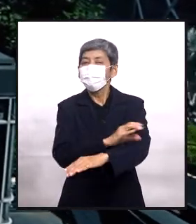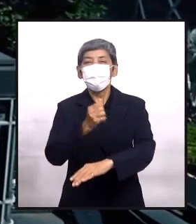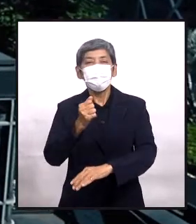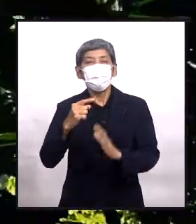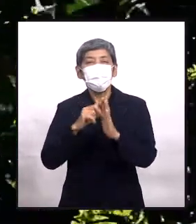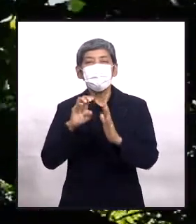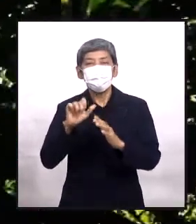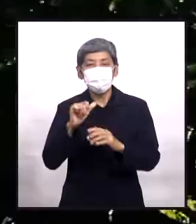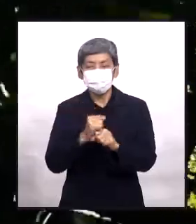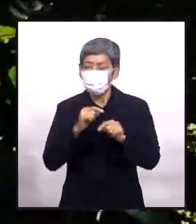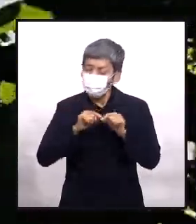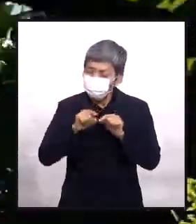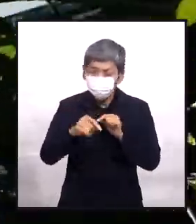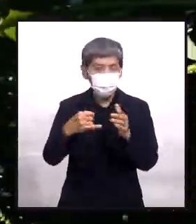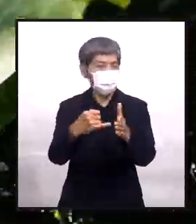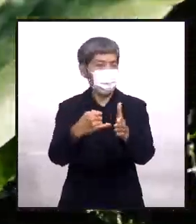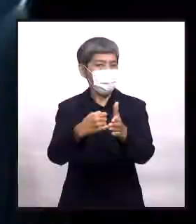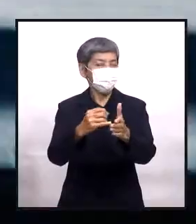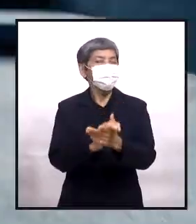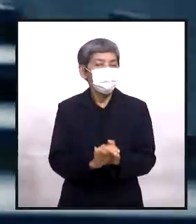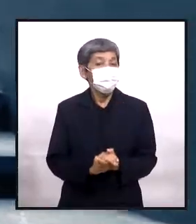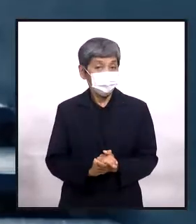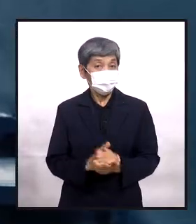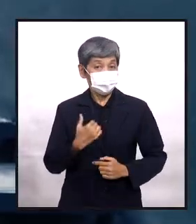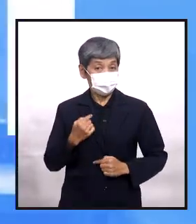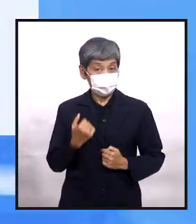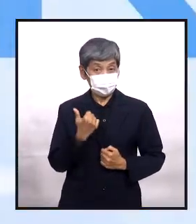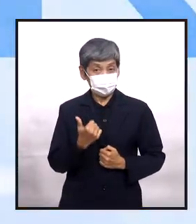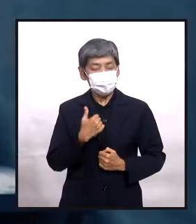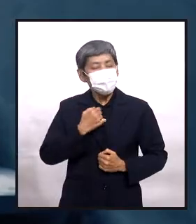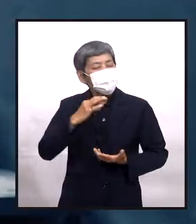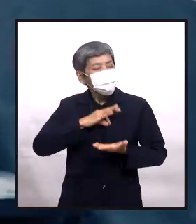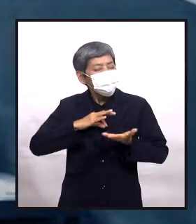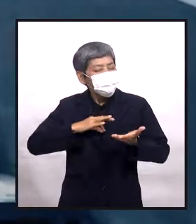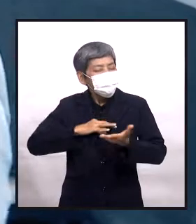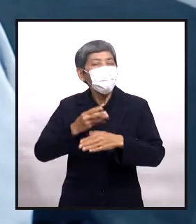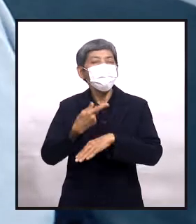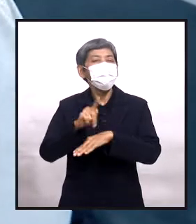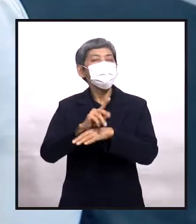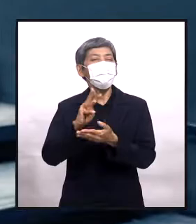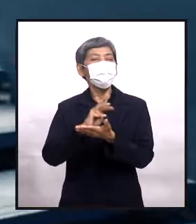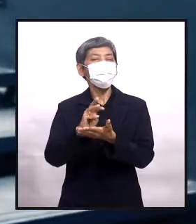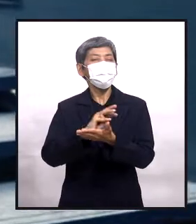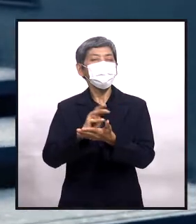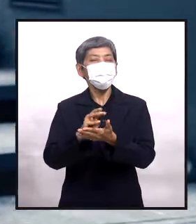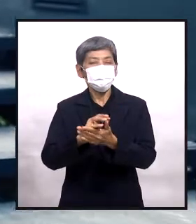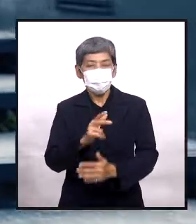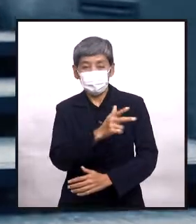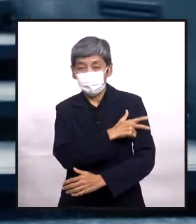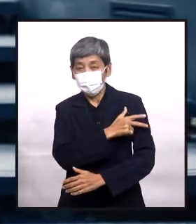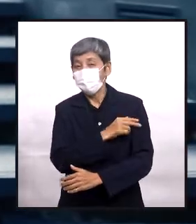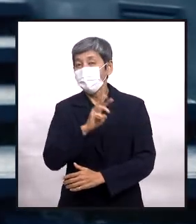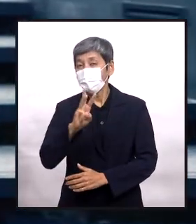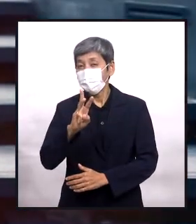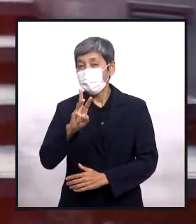อารีเดินทางมาก็ง่ายมากเลยค่ะก่อนอื่นเรามาเซลฟ์เช็คอินกับประธานมูลนิธิดร.วีรนัท โรจ